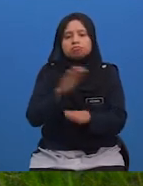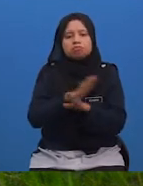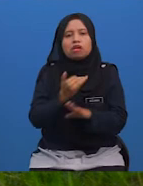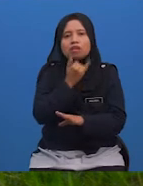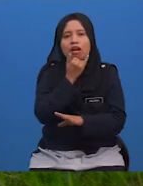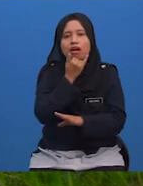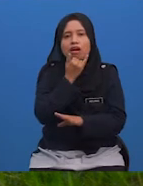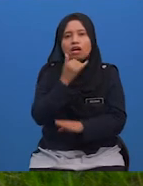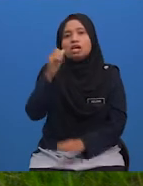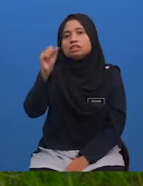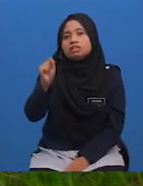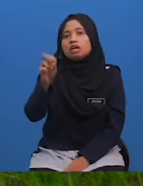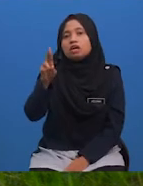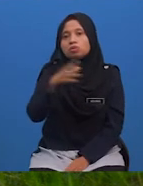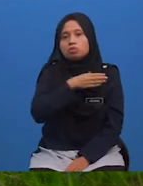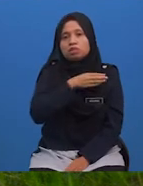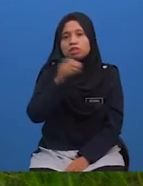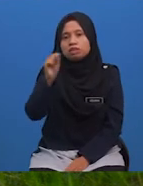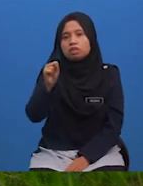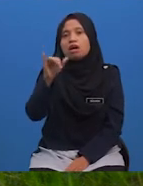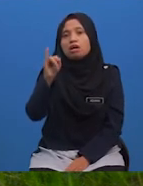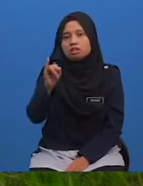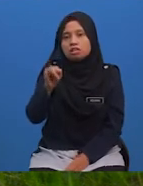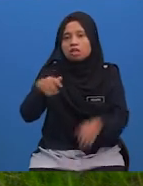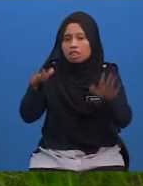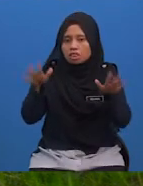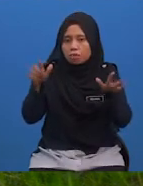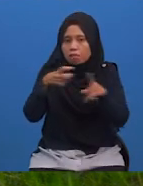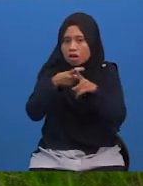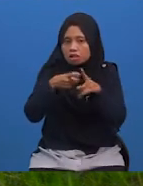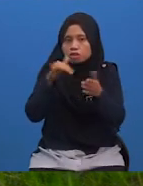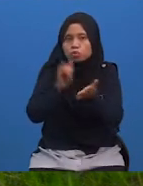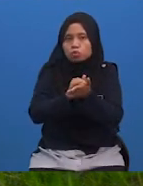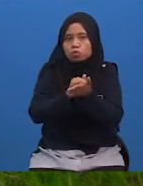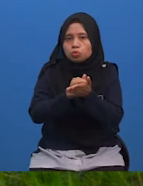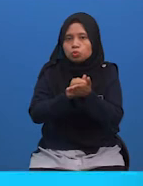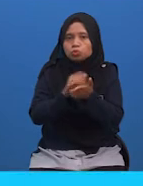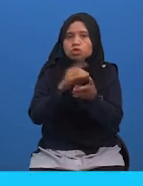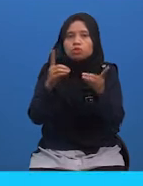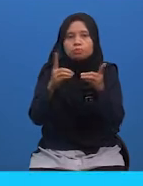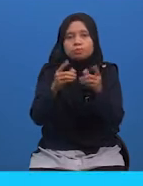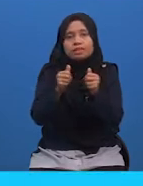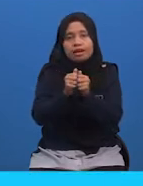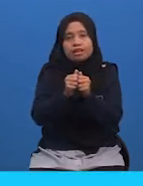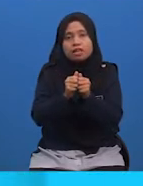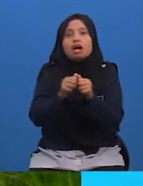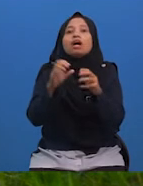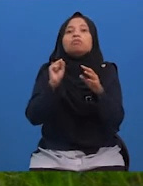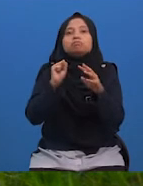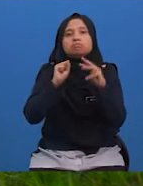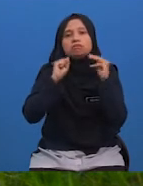Ranggu dan Sang Ranggi terbang dari situ untuk berjumpa dengan masyarakat mereka.